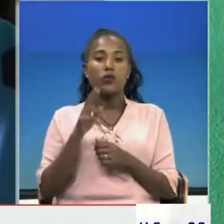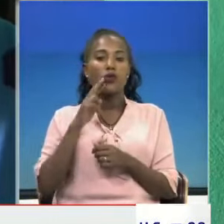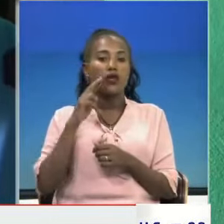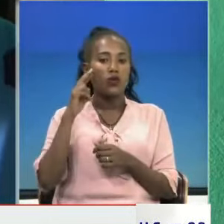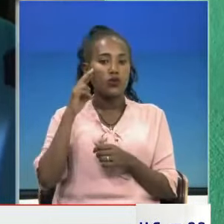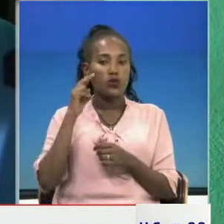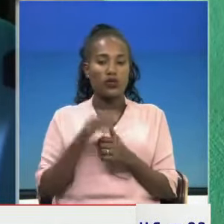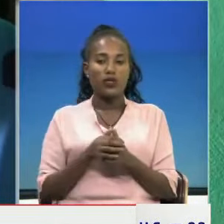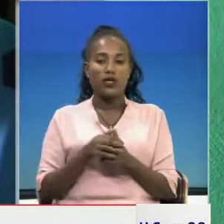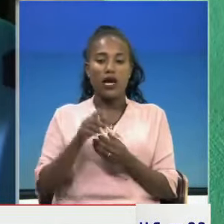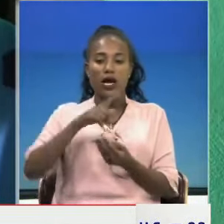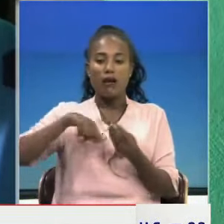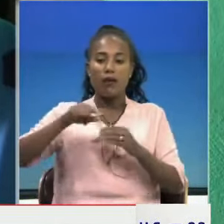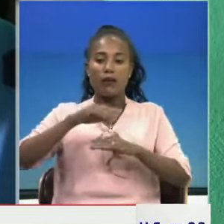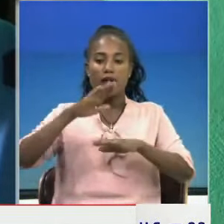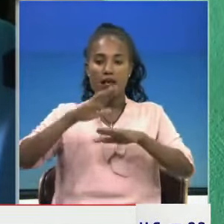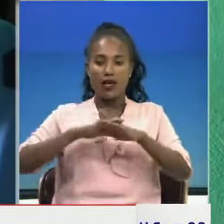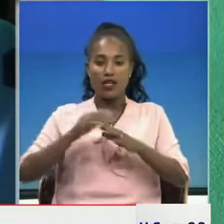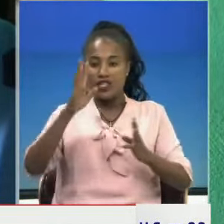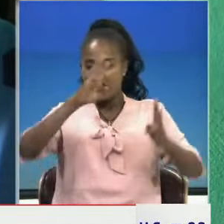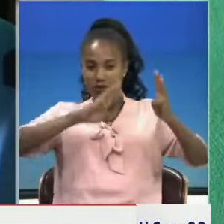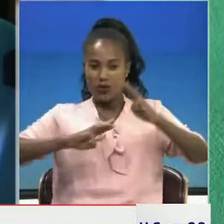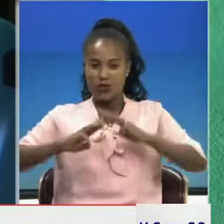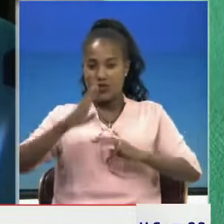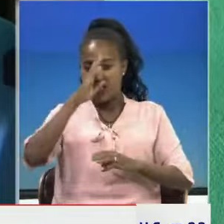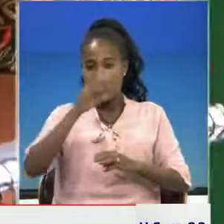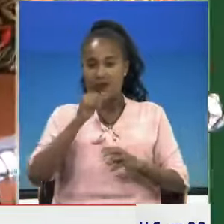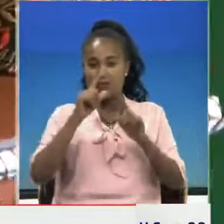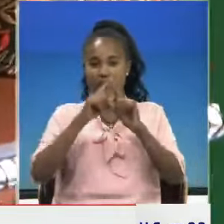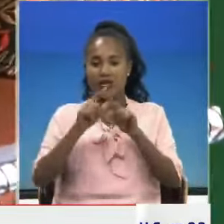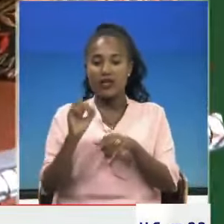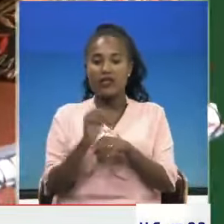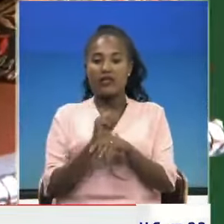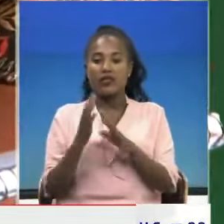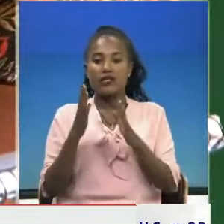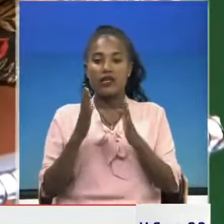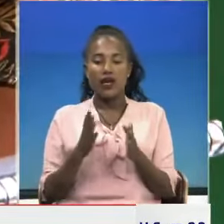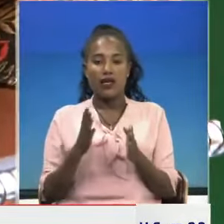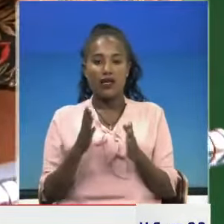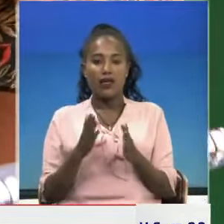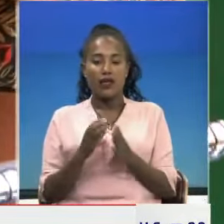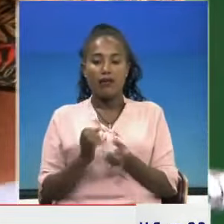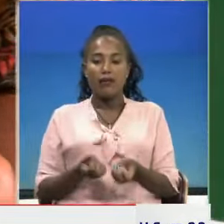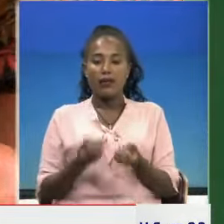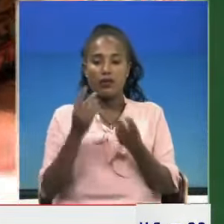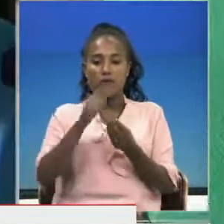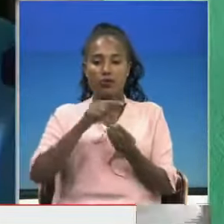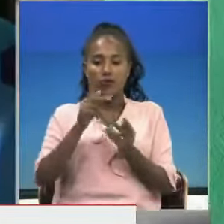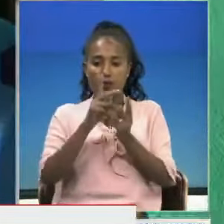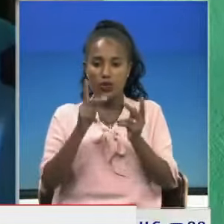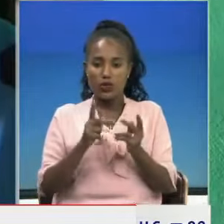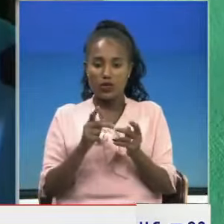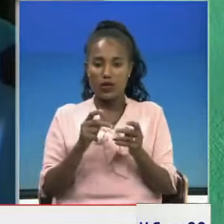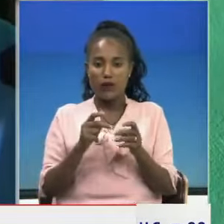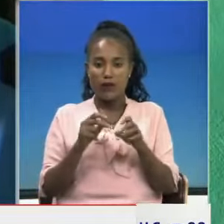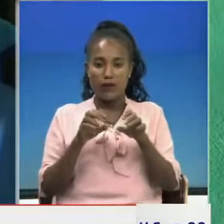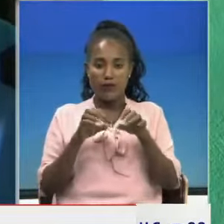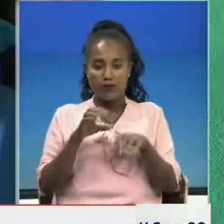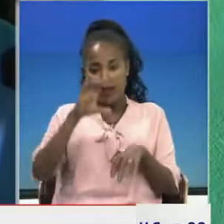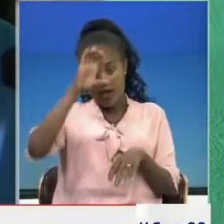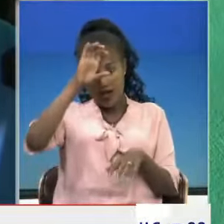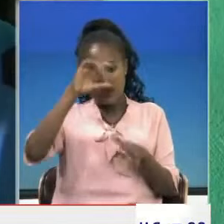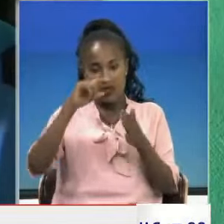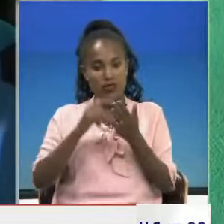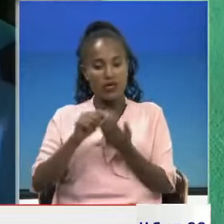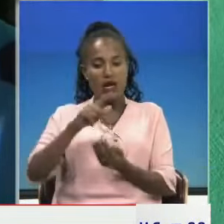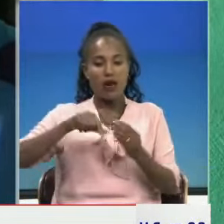ሆቴሎች አካባቢ ላይ ችግሮች እንዳይበዙ በተለይ ተሽከርካሪ የሚበዛባቸው አካባቢዎች፣ መናኸሪያዎች እዚህ